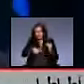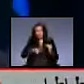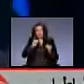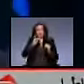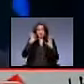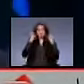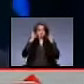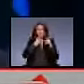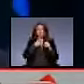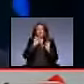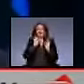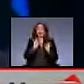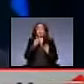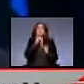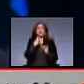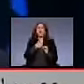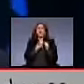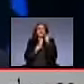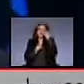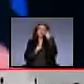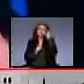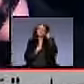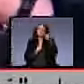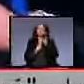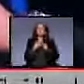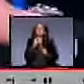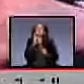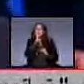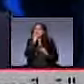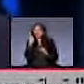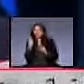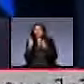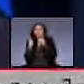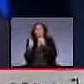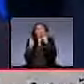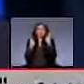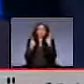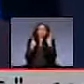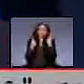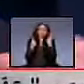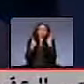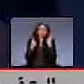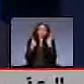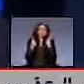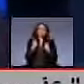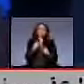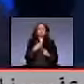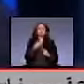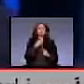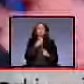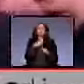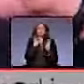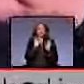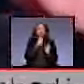خلفت يعني كان طول الوقت حتى قبل ما خلف ملك وعلي انت فين رحت فين ما بسألش عليا ليه انا تعبانه طب